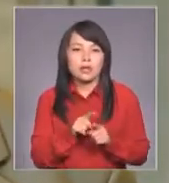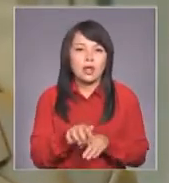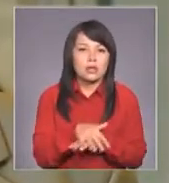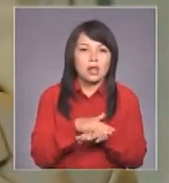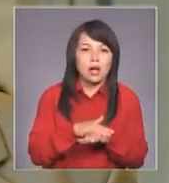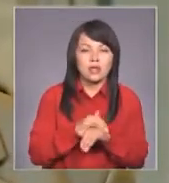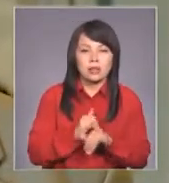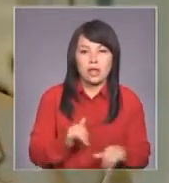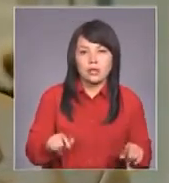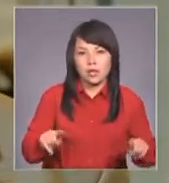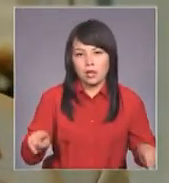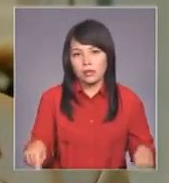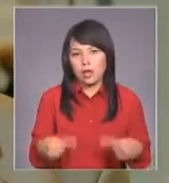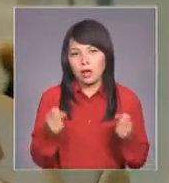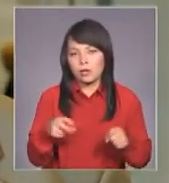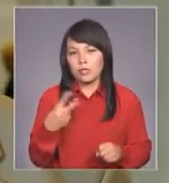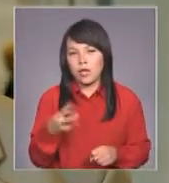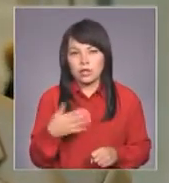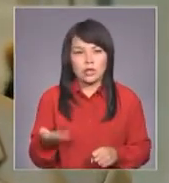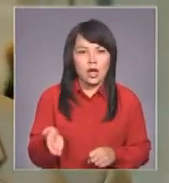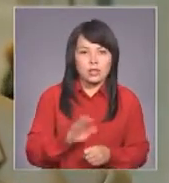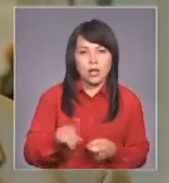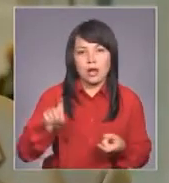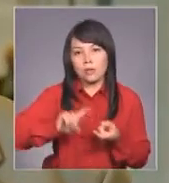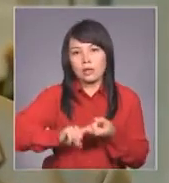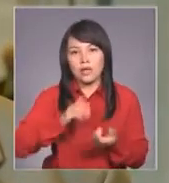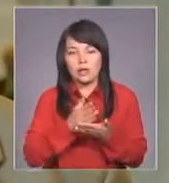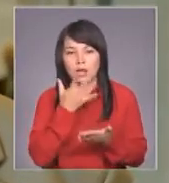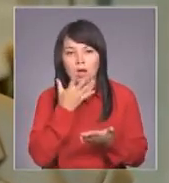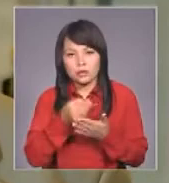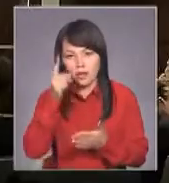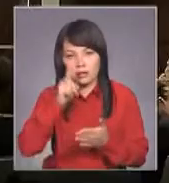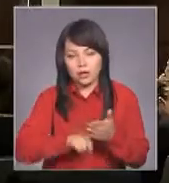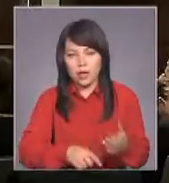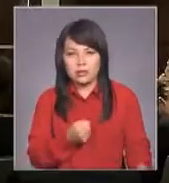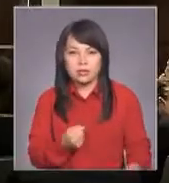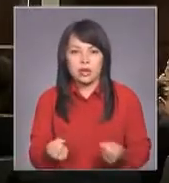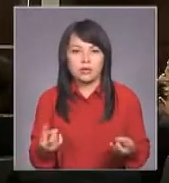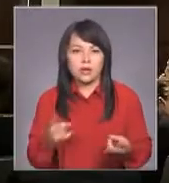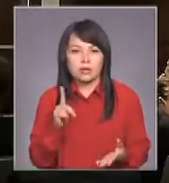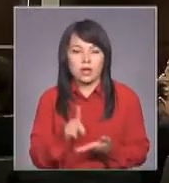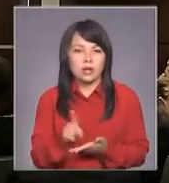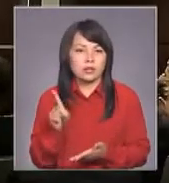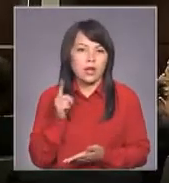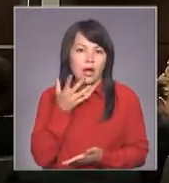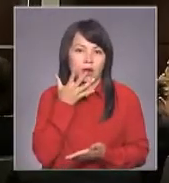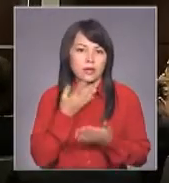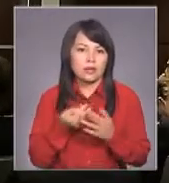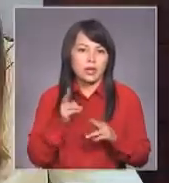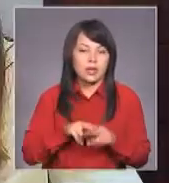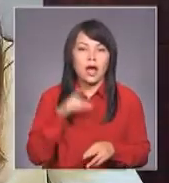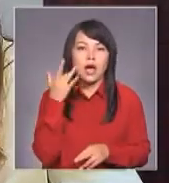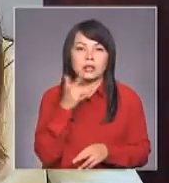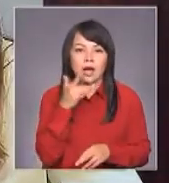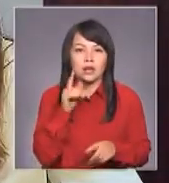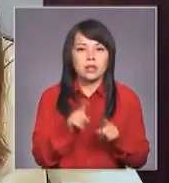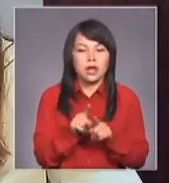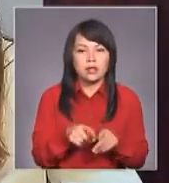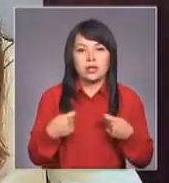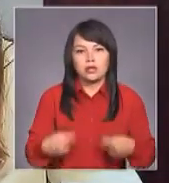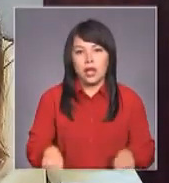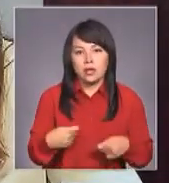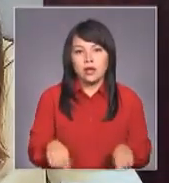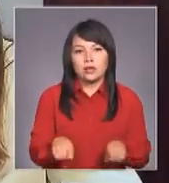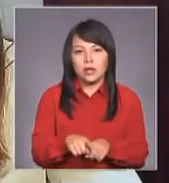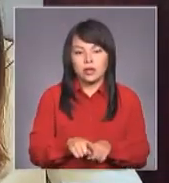нәтижелерге қол жетеді. Біз екі жақты байланыстардың нығая түсуін тағатсыз күтеміз. Былтырғы қорытынды бойынша АқШ пен Қазақстан арасындағы сауда саттық